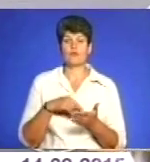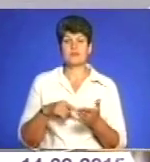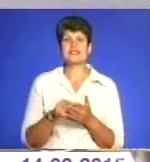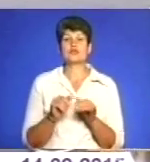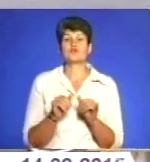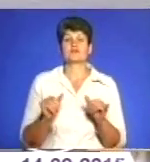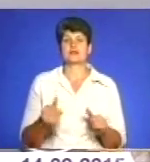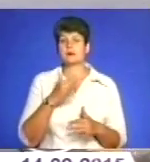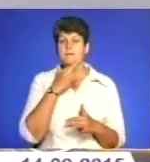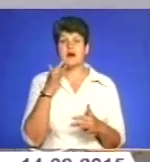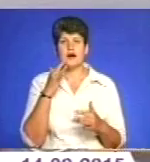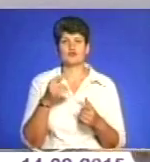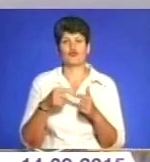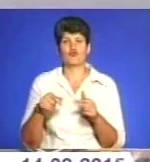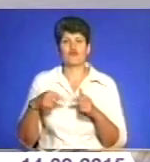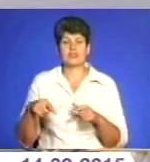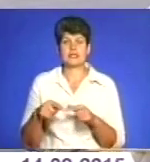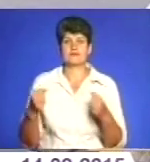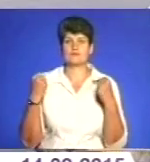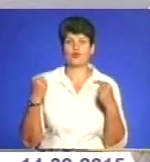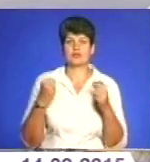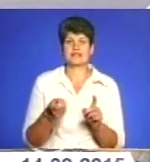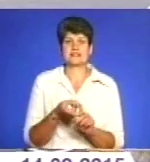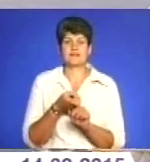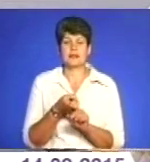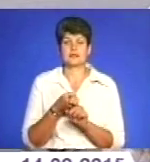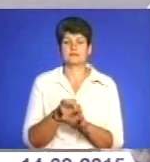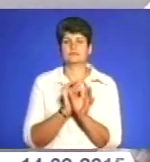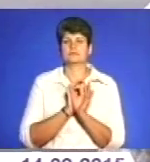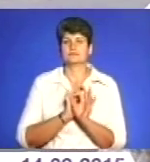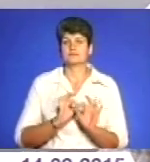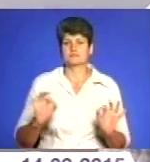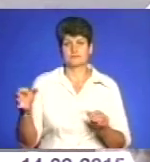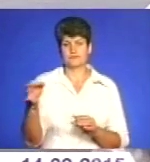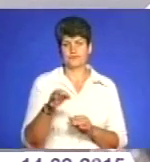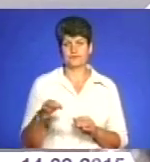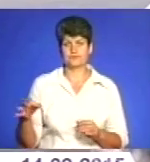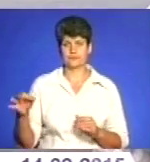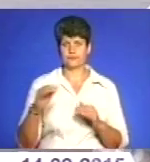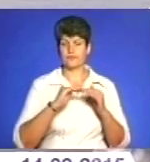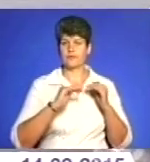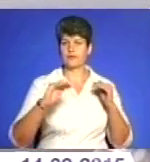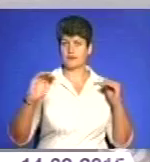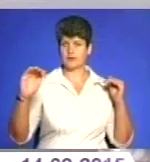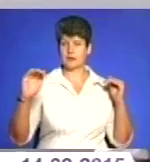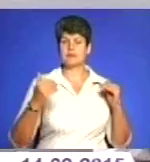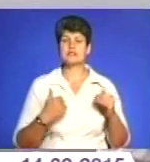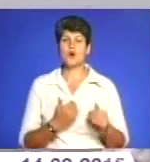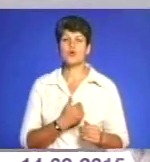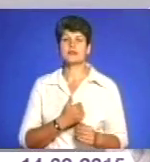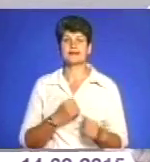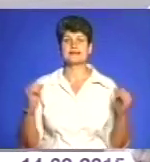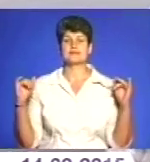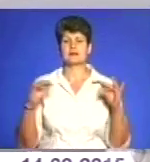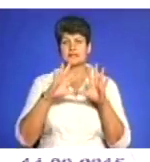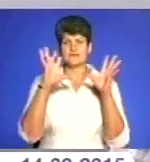багато видів спорту, які пов'язані з нашим чудовим озером, з водним плесом. І ми захотіли зібрати сьогодні